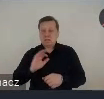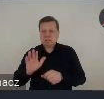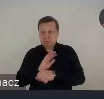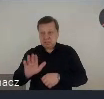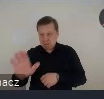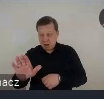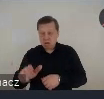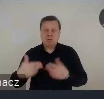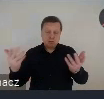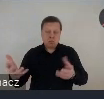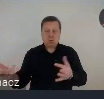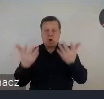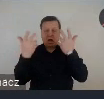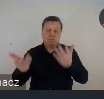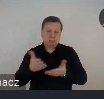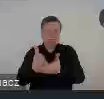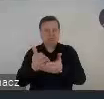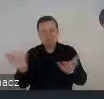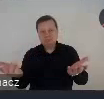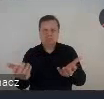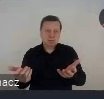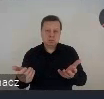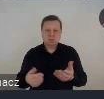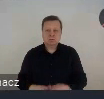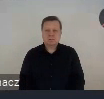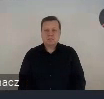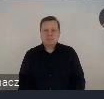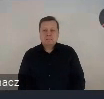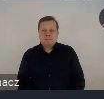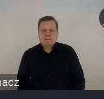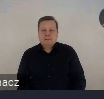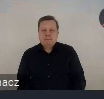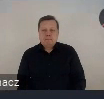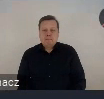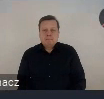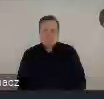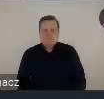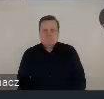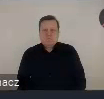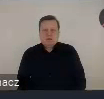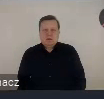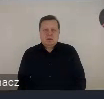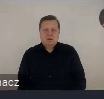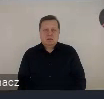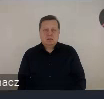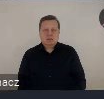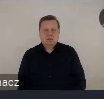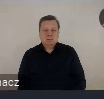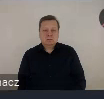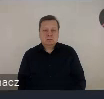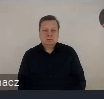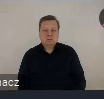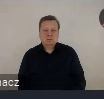też mogły łatwiej sobie poradzić z współczesnymi wyzwaniami rynku.